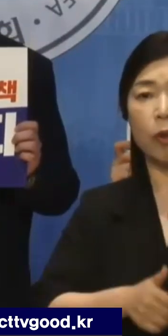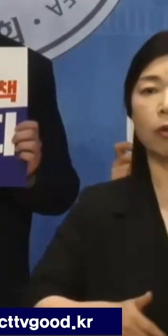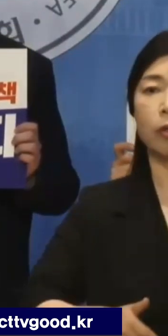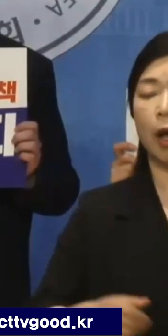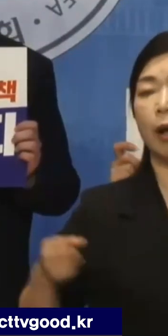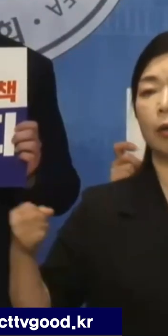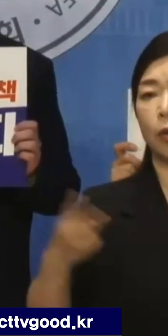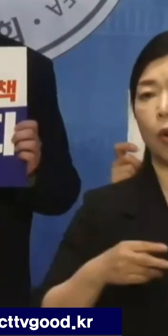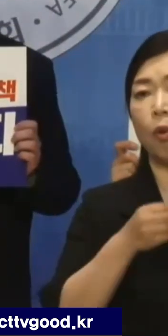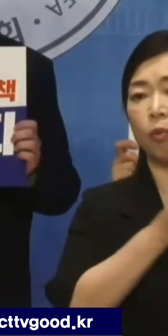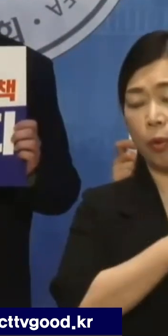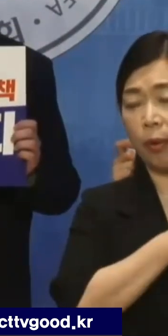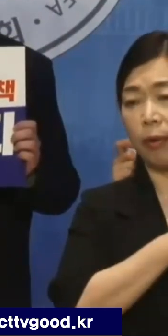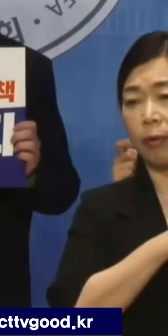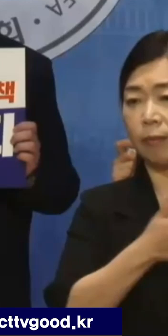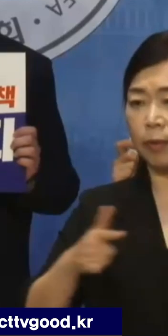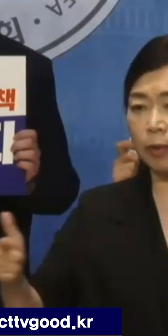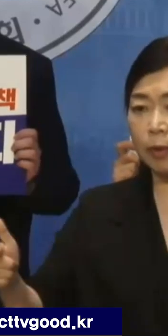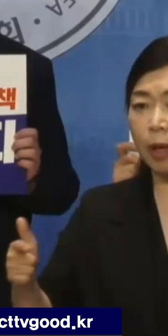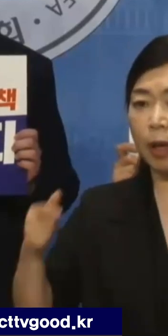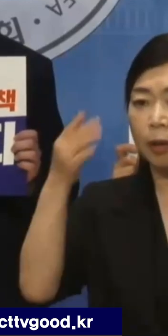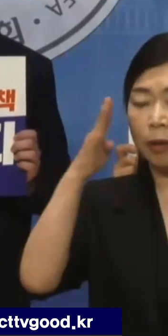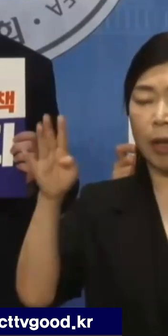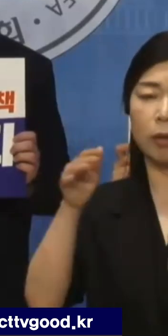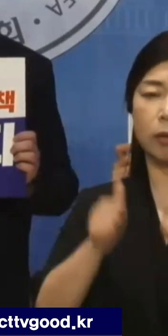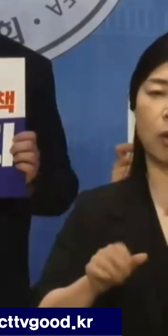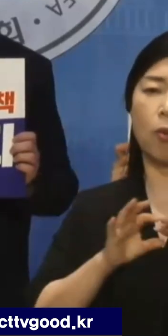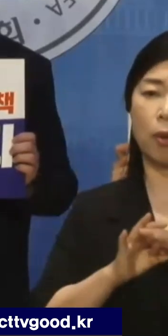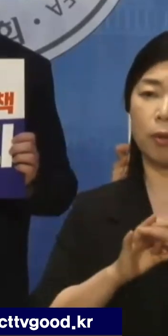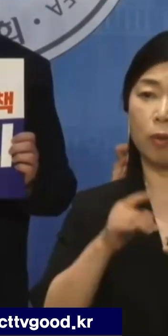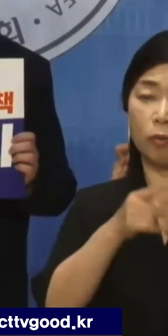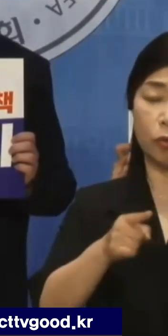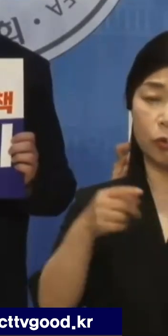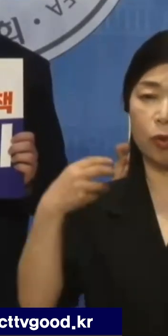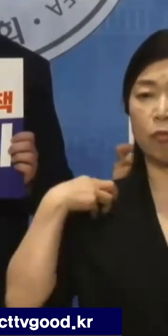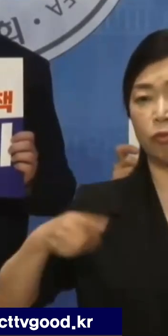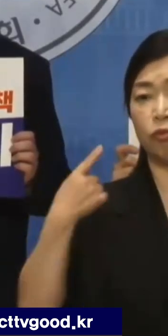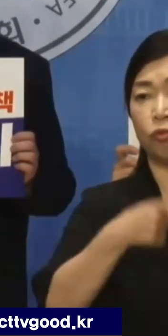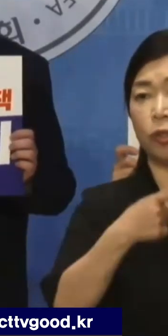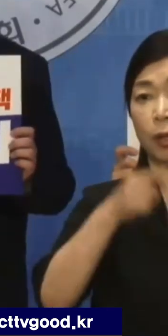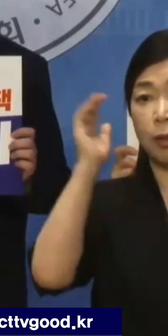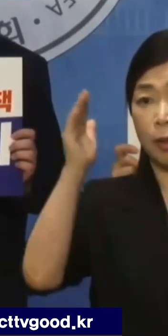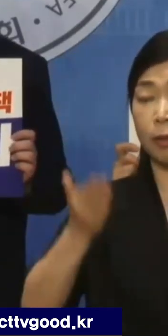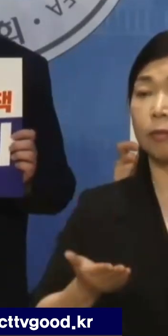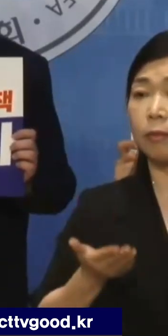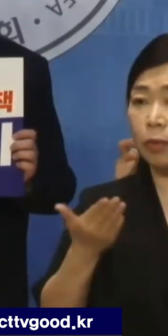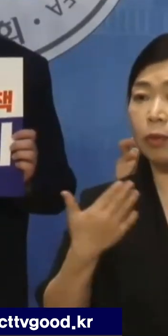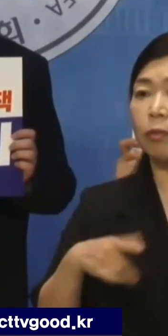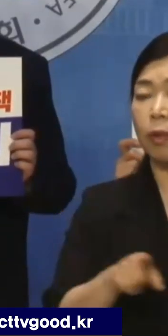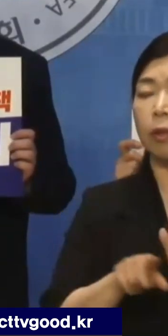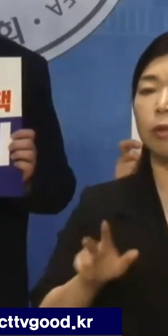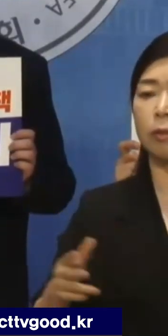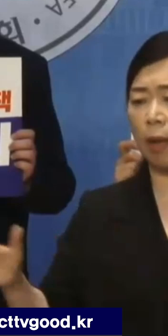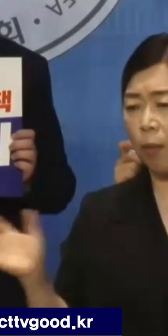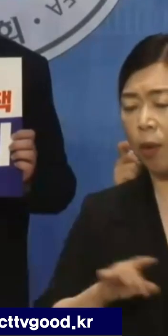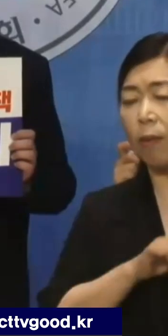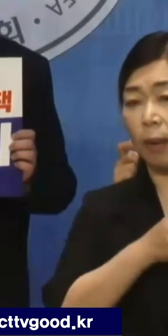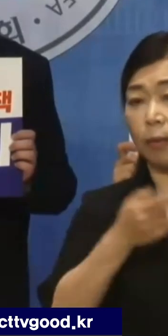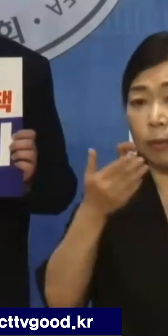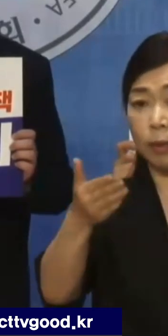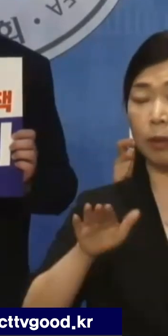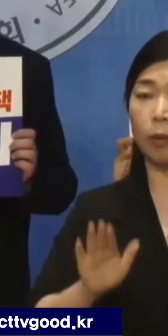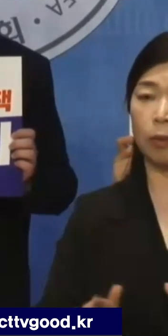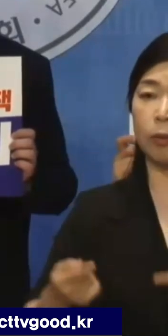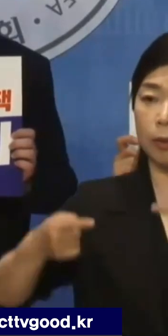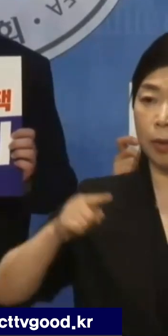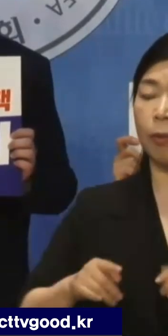위원장과 네, 위원들께서 대학 수능 관련 윤석열 정부 규탄 기자회견을 하려고 이 자리에 섰습니다.